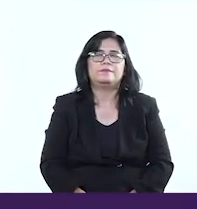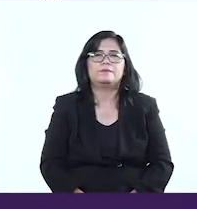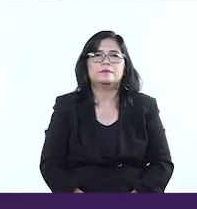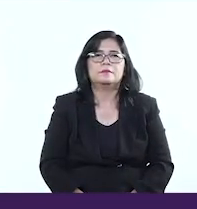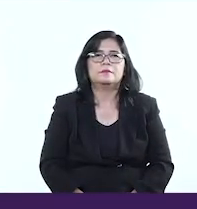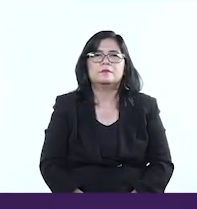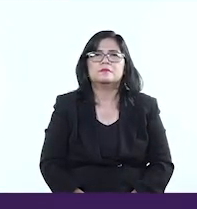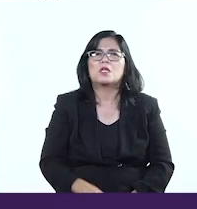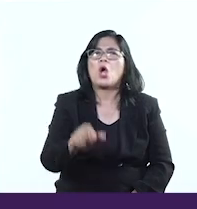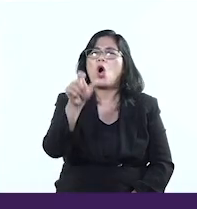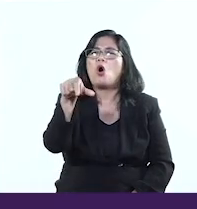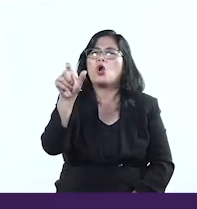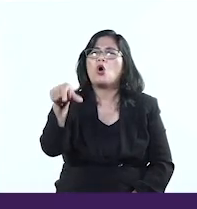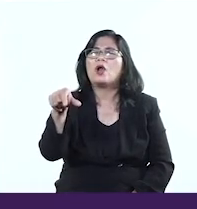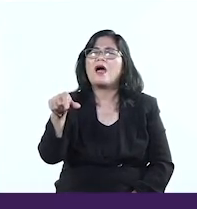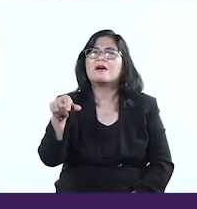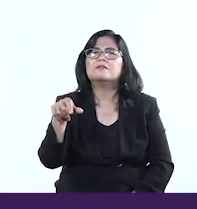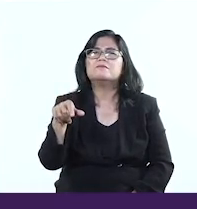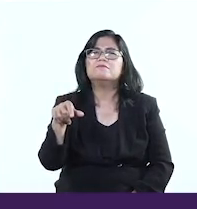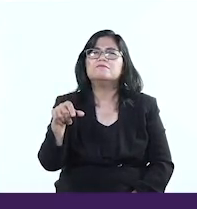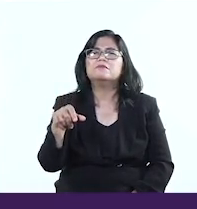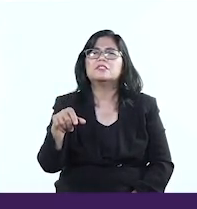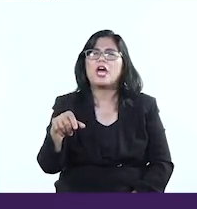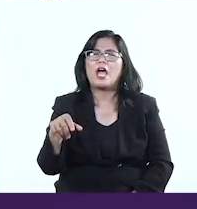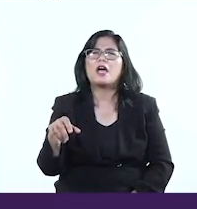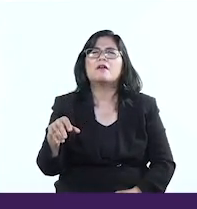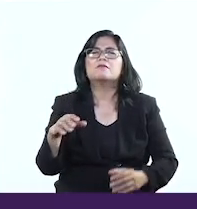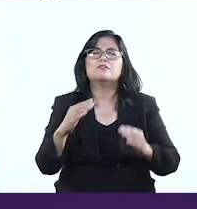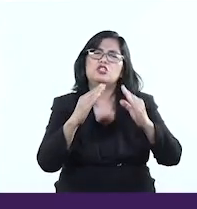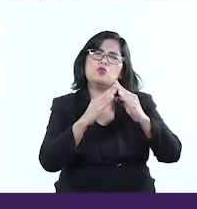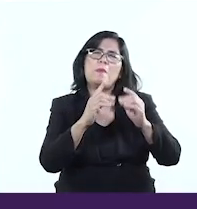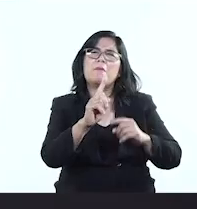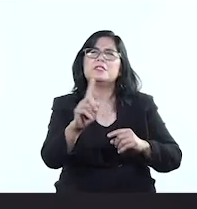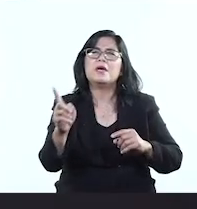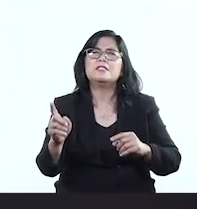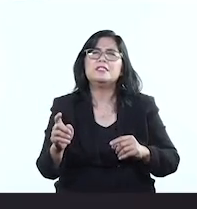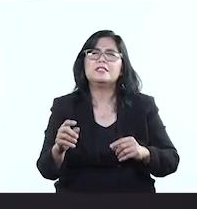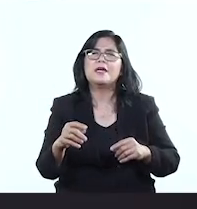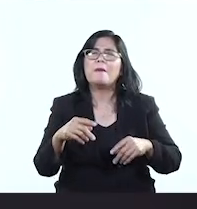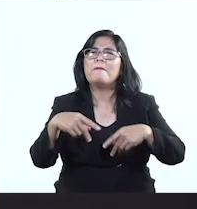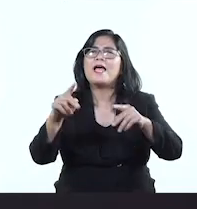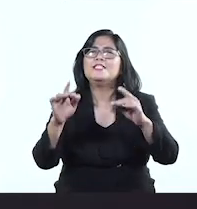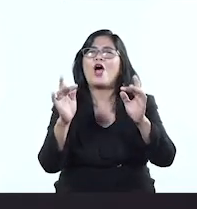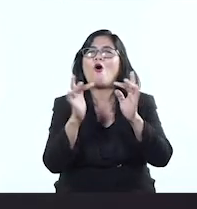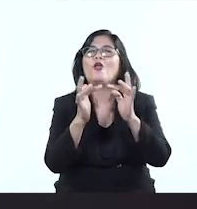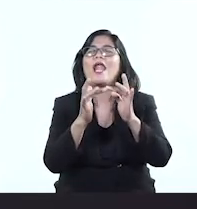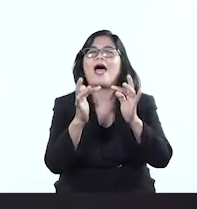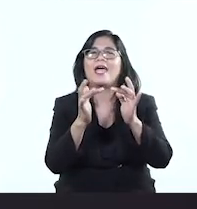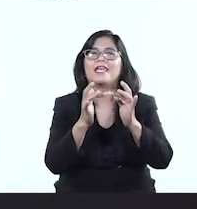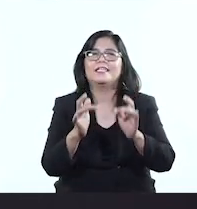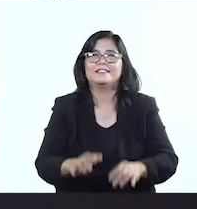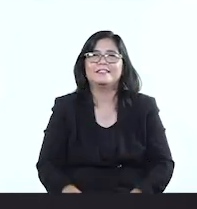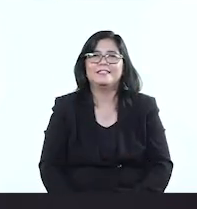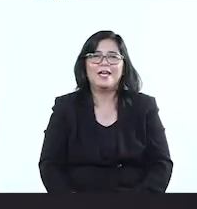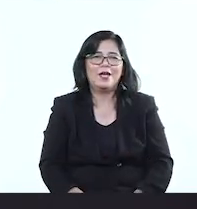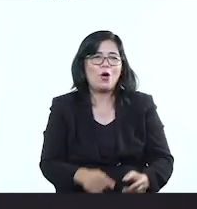Urang sekarang makin banyak di rumah Hai makin banyak belanja online Hai apa ini